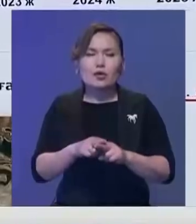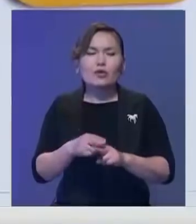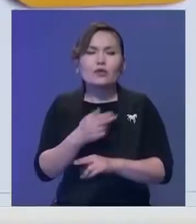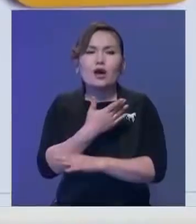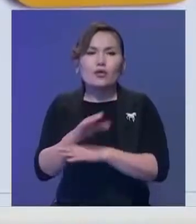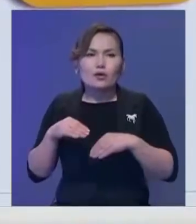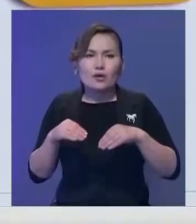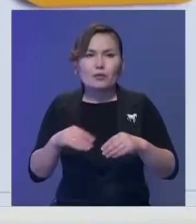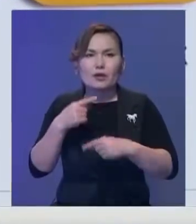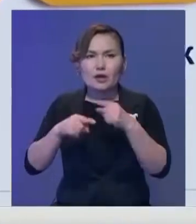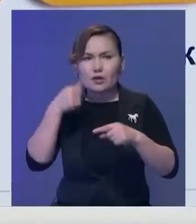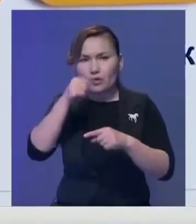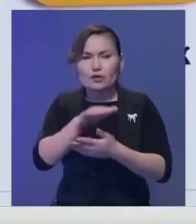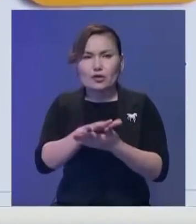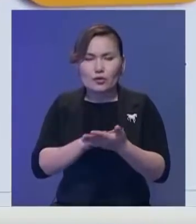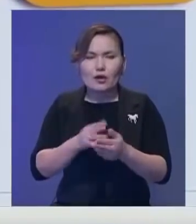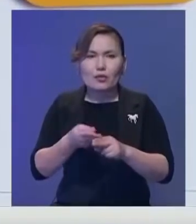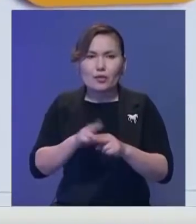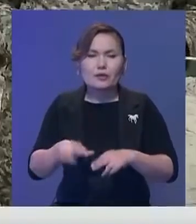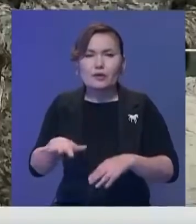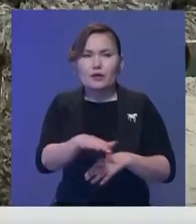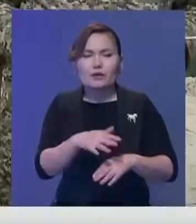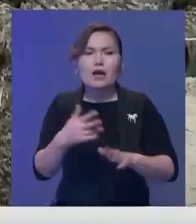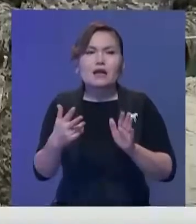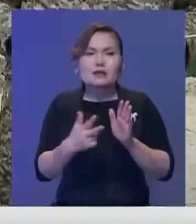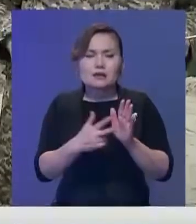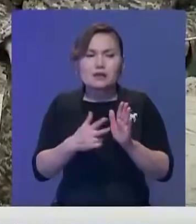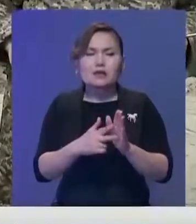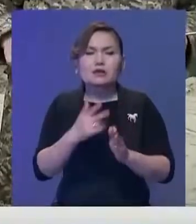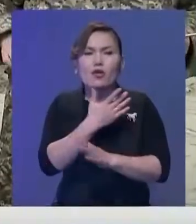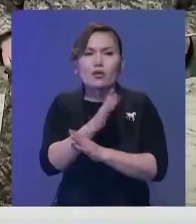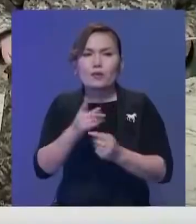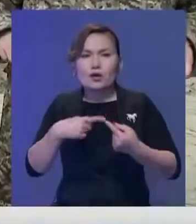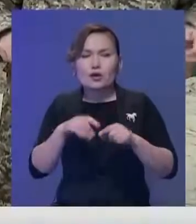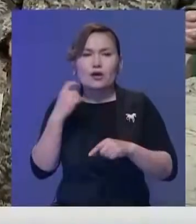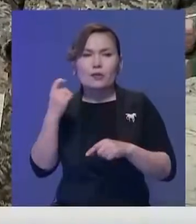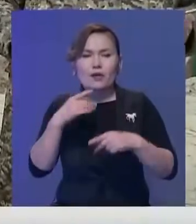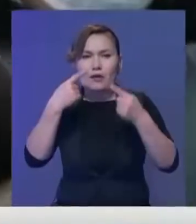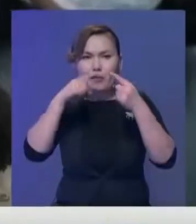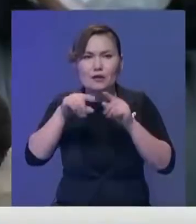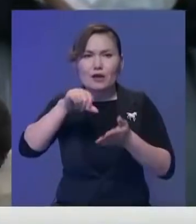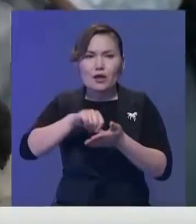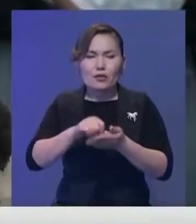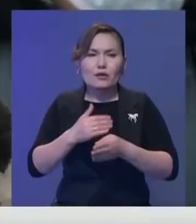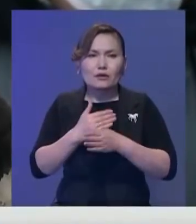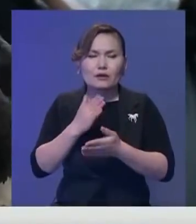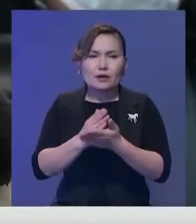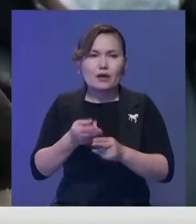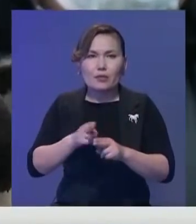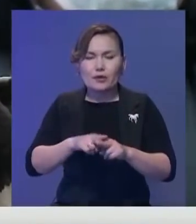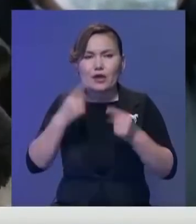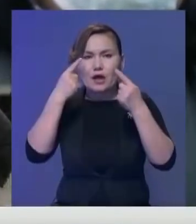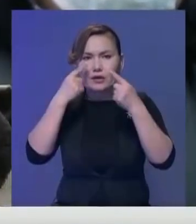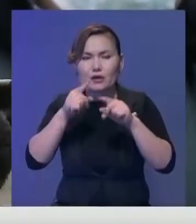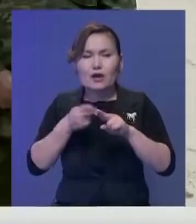көшеті егіледі. Межені орындауға өңірдегі 8 орман шаруашылығының мамандары мен техникасы жұмылдырылған, бірақ қолдағы